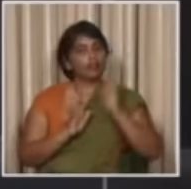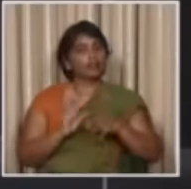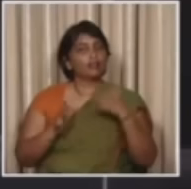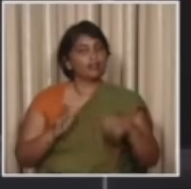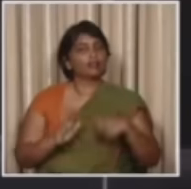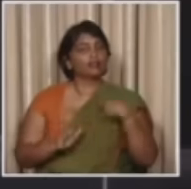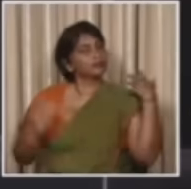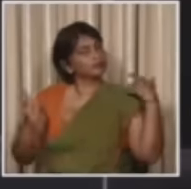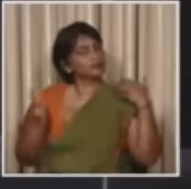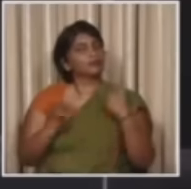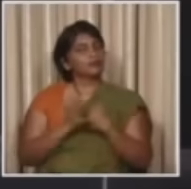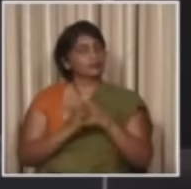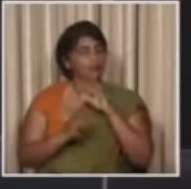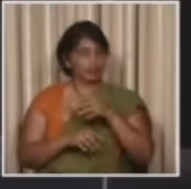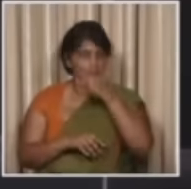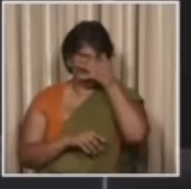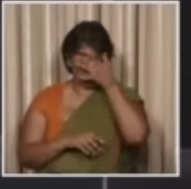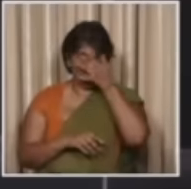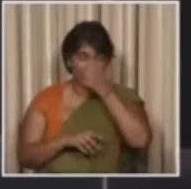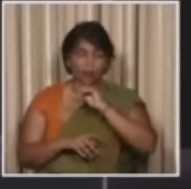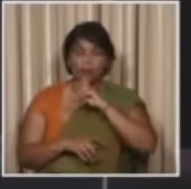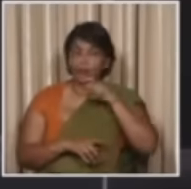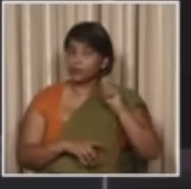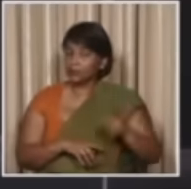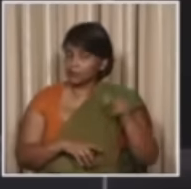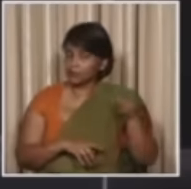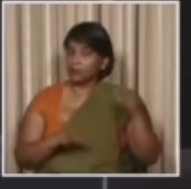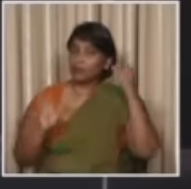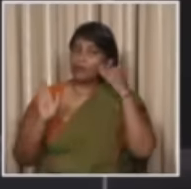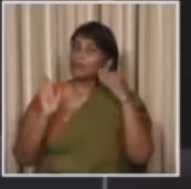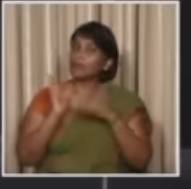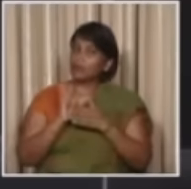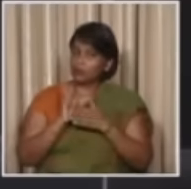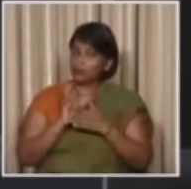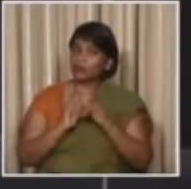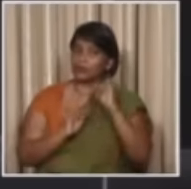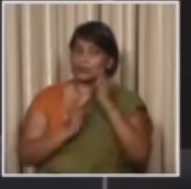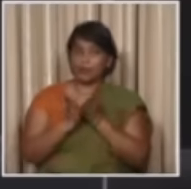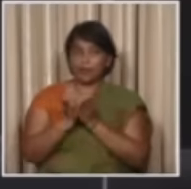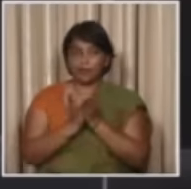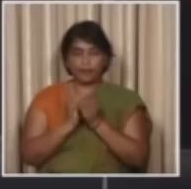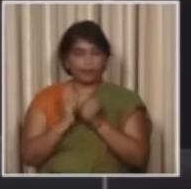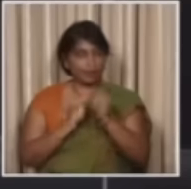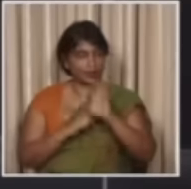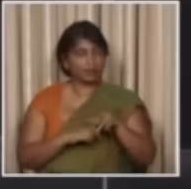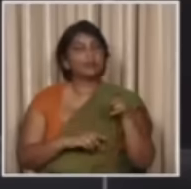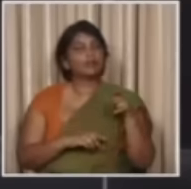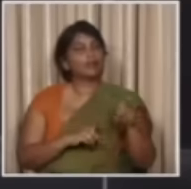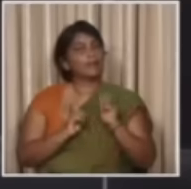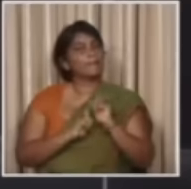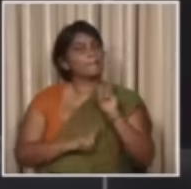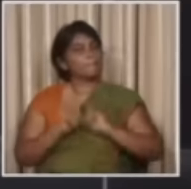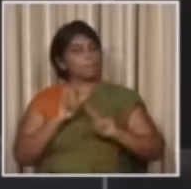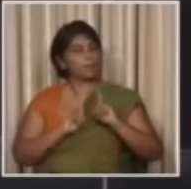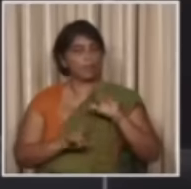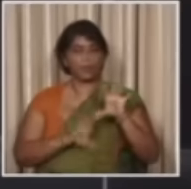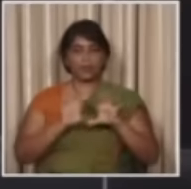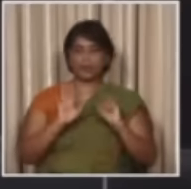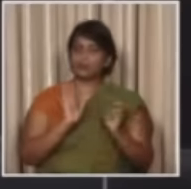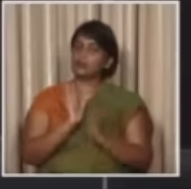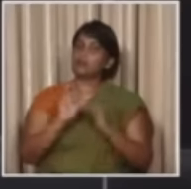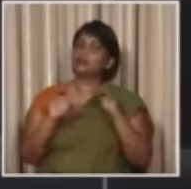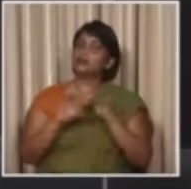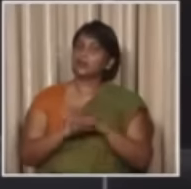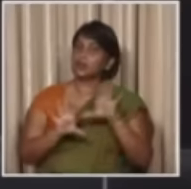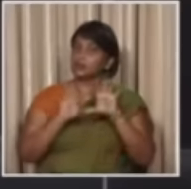මේ ඉතිහාසය. එතකොට පරිමාධිකරණ නිශ්චකාරු සම්බන්ධයෙන් යම් වෙනේ කටයුත්තක් තියෙනවා නම් පාර්ලිමේන්තුවේ සිලෙක් කමිටි එකක් පත් කළා.